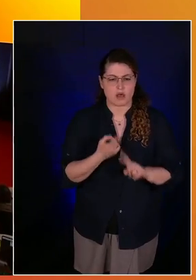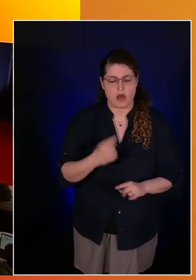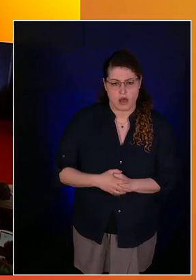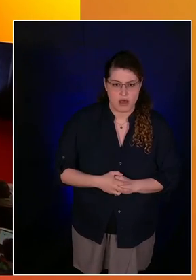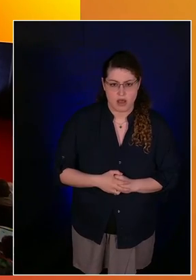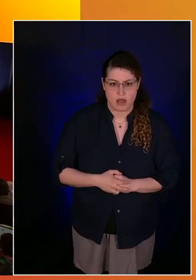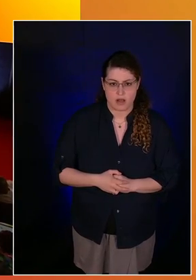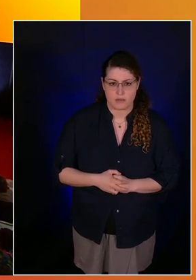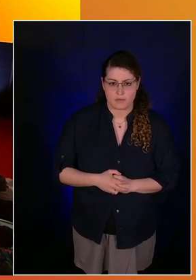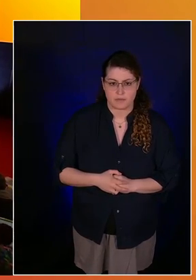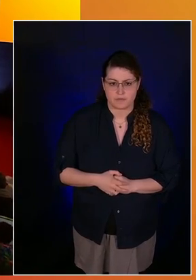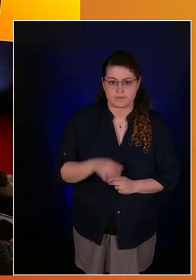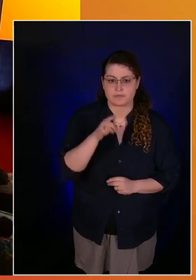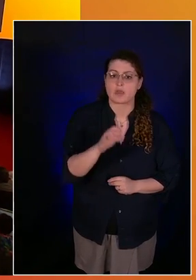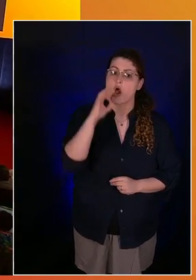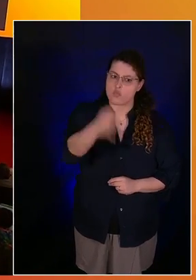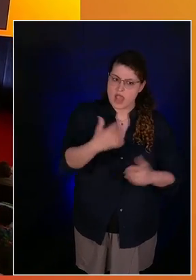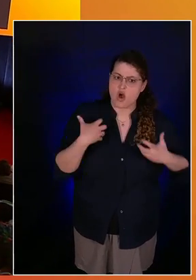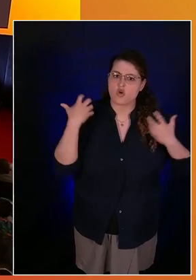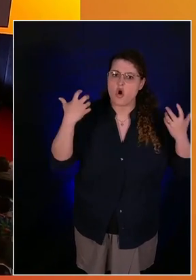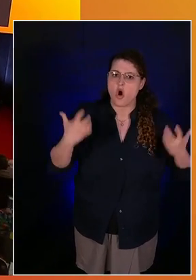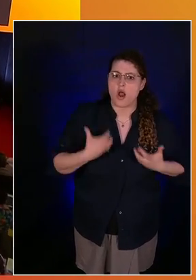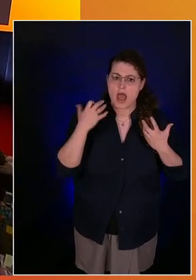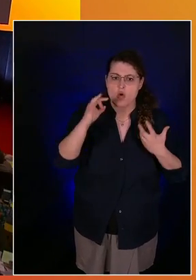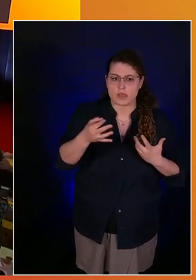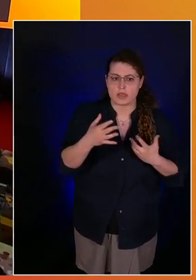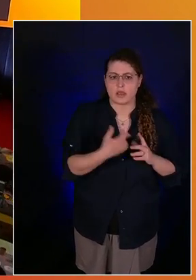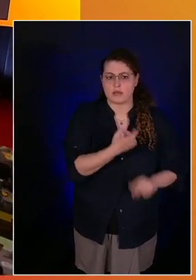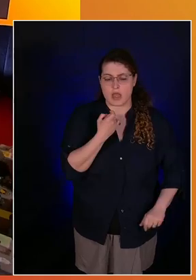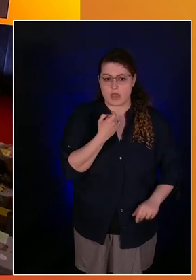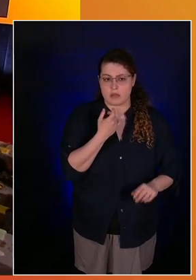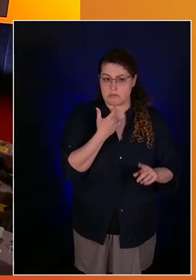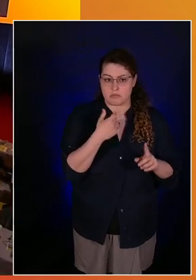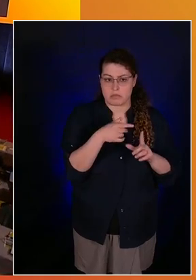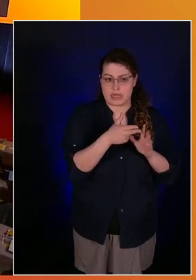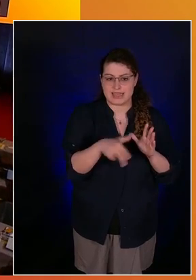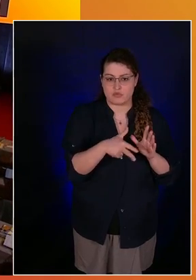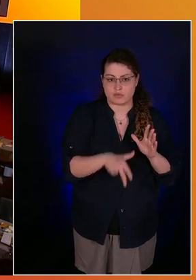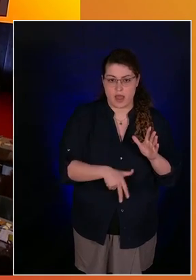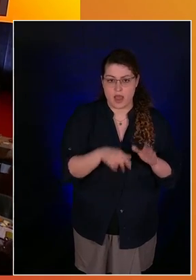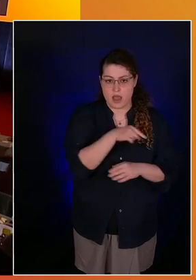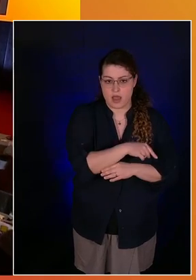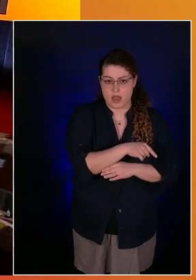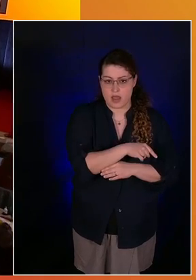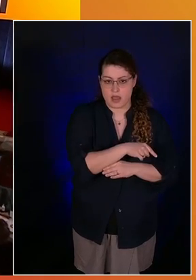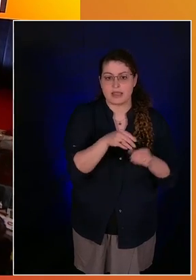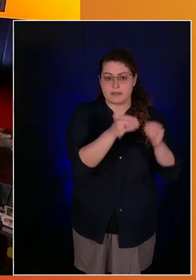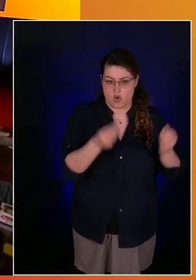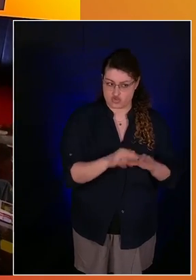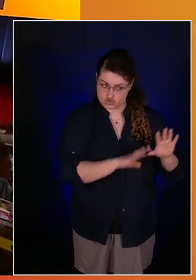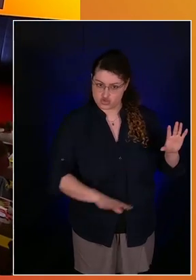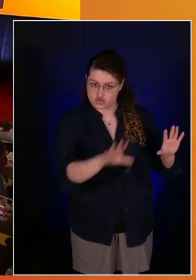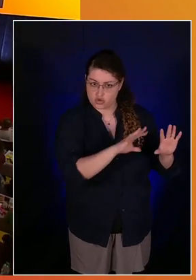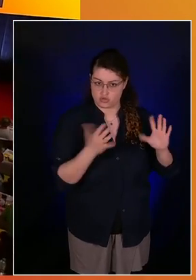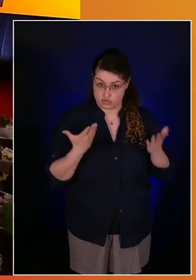vas-y oui alors nous c'est la corise le Limousin et nous avons deux jeunes en comparation immédiate